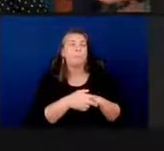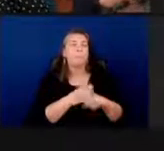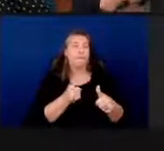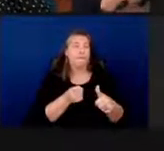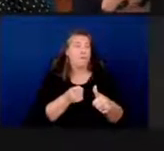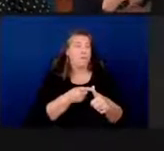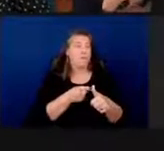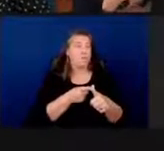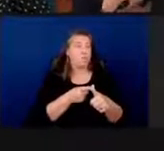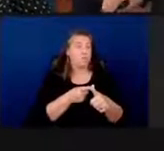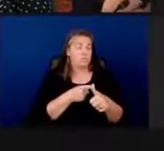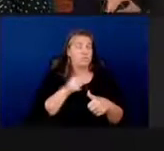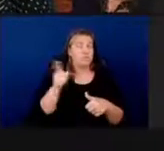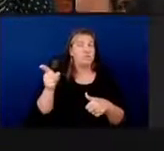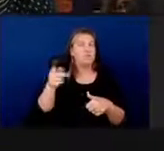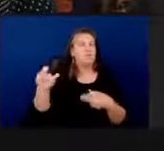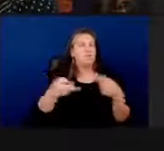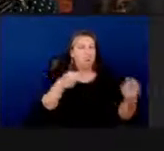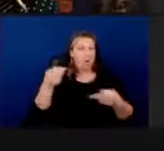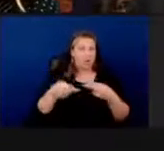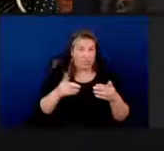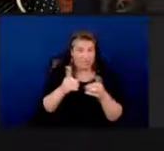أولا،